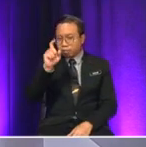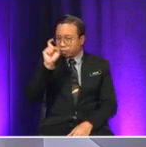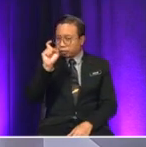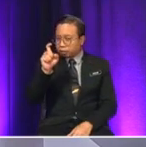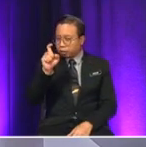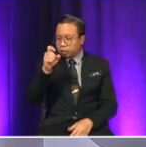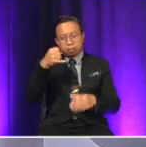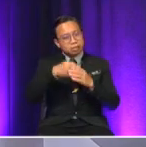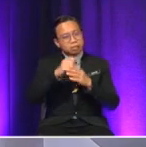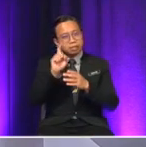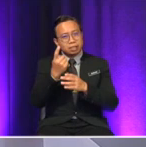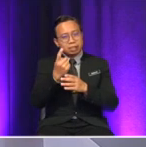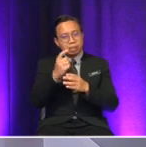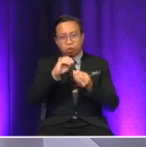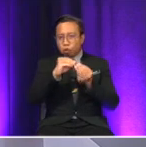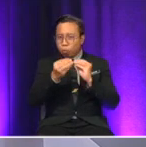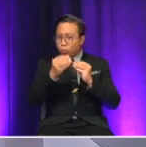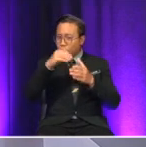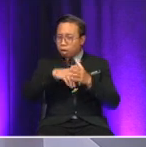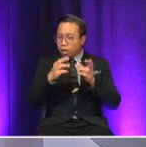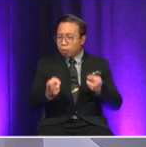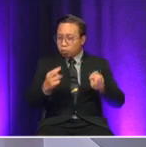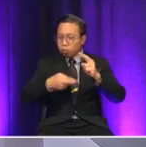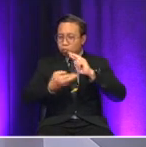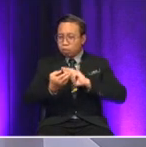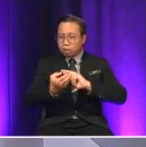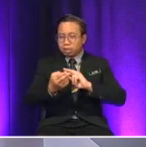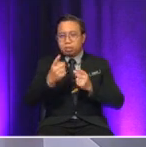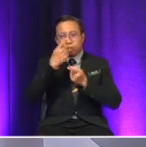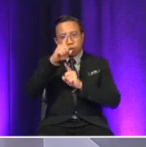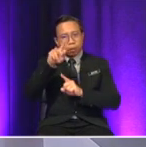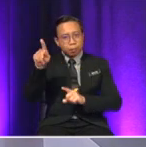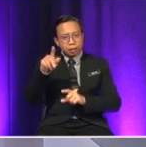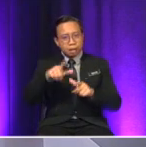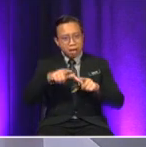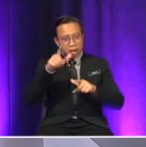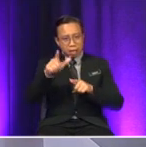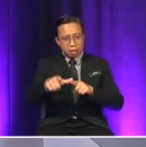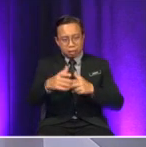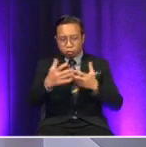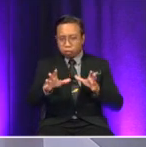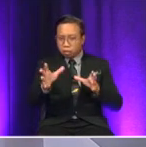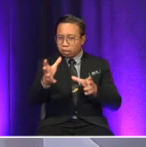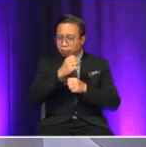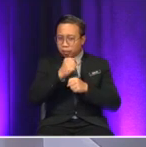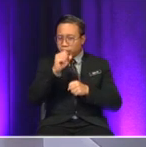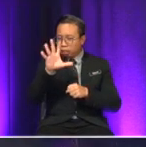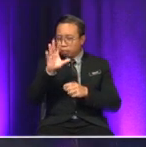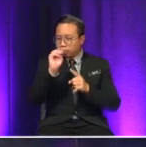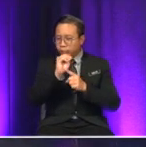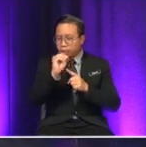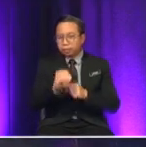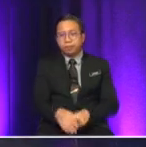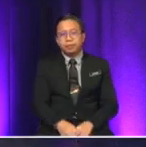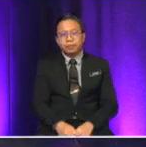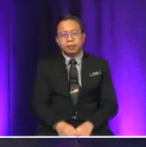sahaja angka ke dalam ruangan jawapan, ya, aturan langkah tu. Jadi dah dapat 5 markah. Ya, senang sangat.